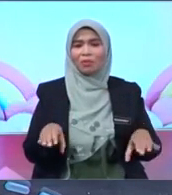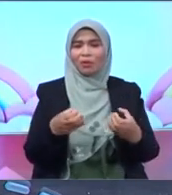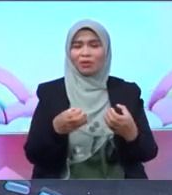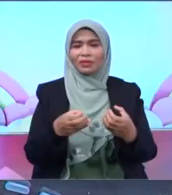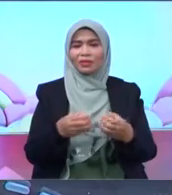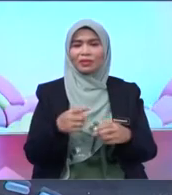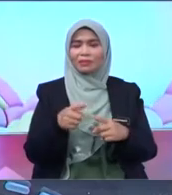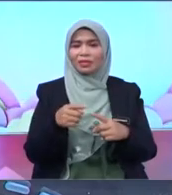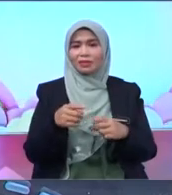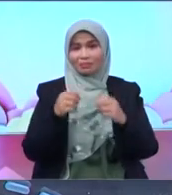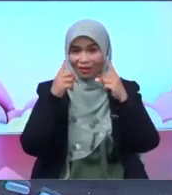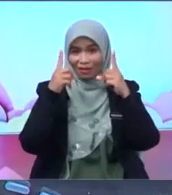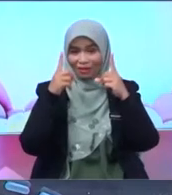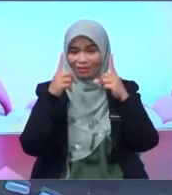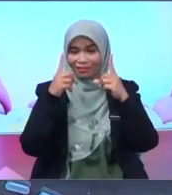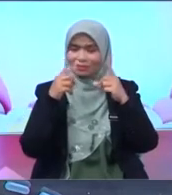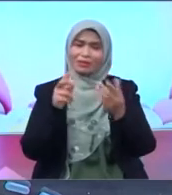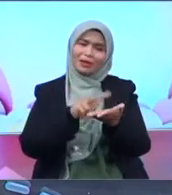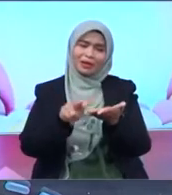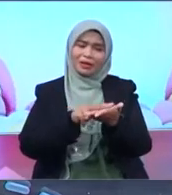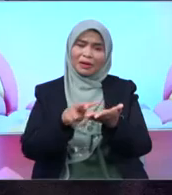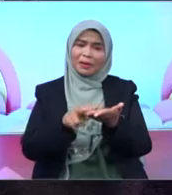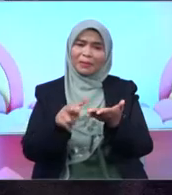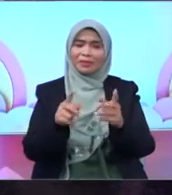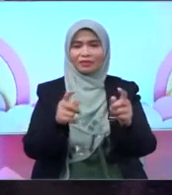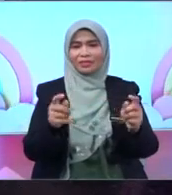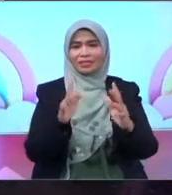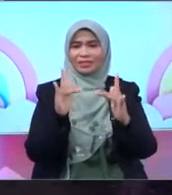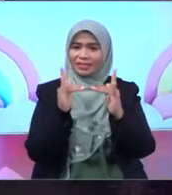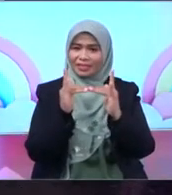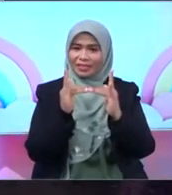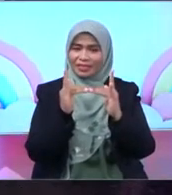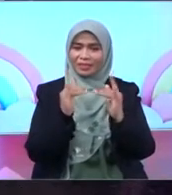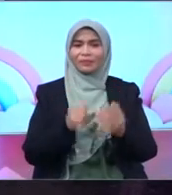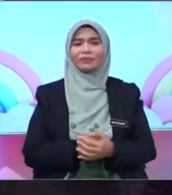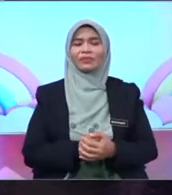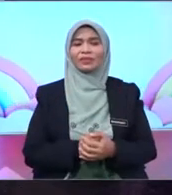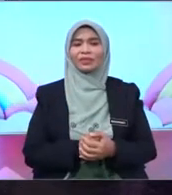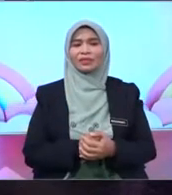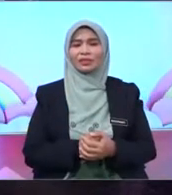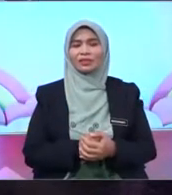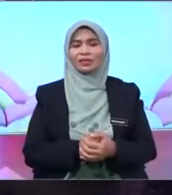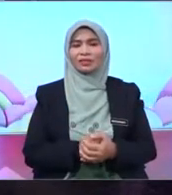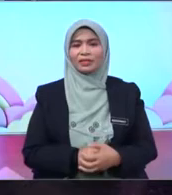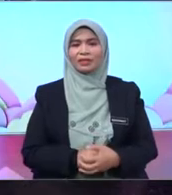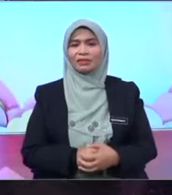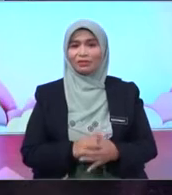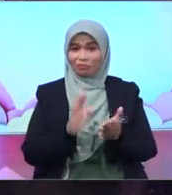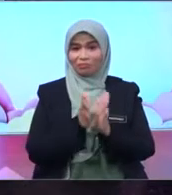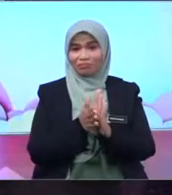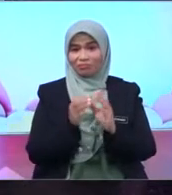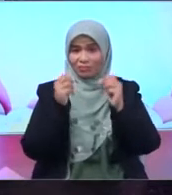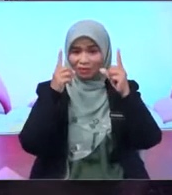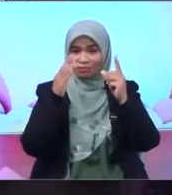pretty dopita kemasan tempat hidupnya book betul sekali lihat Coba kita yang tidur jadi kita bangun tidur Bella kita yang ke maskapai